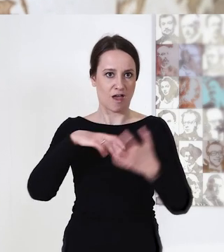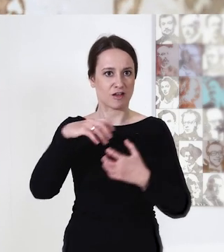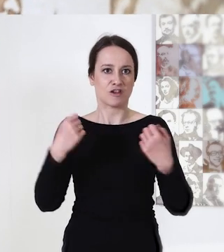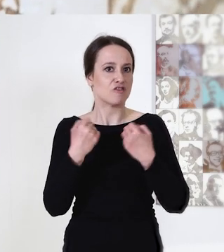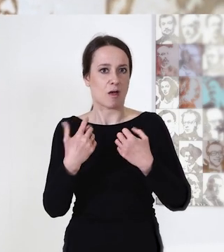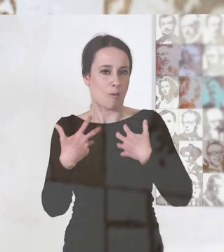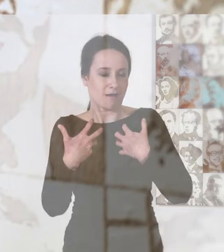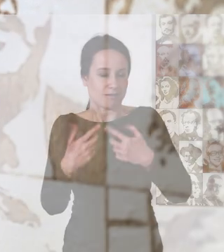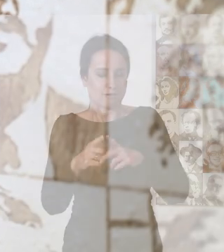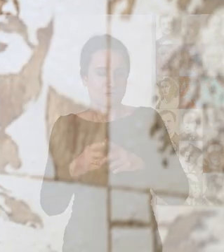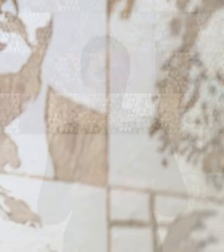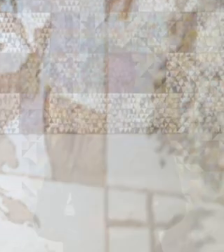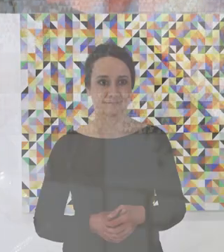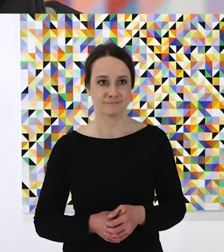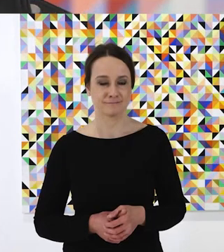cześć